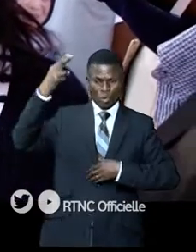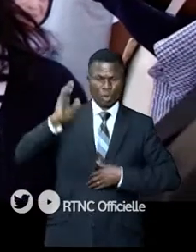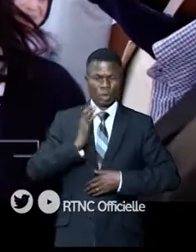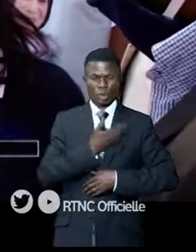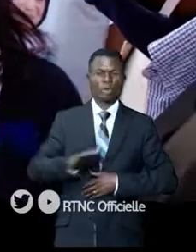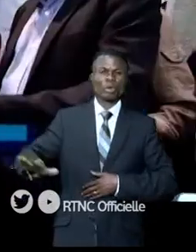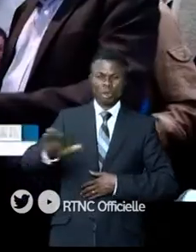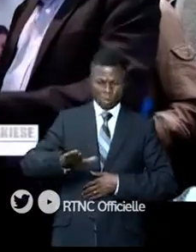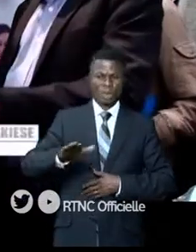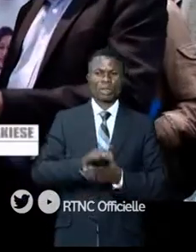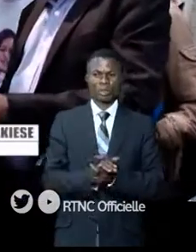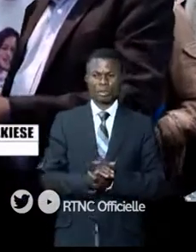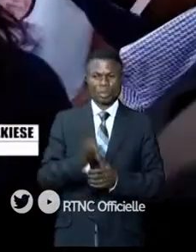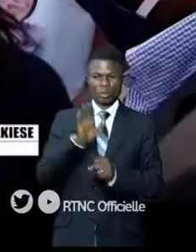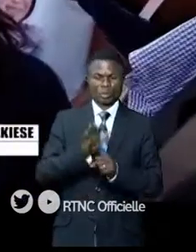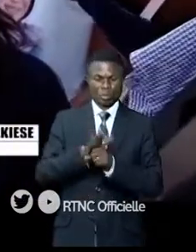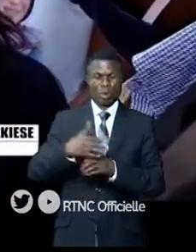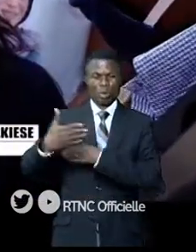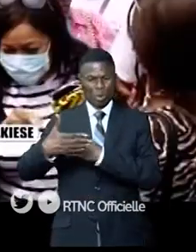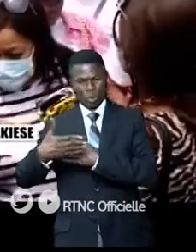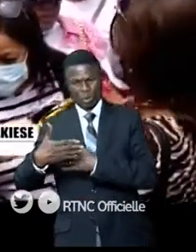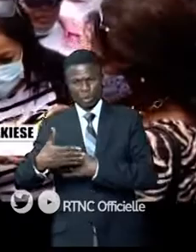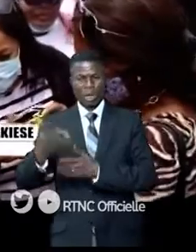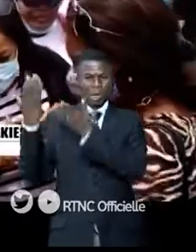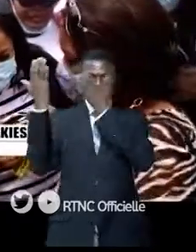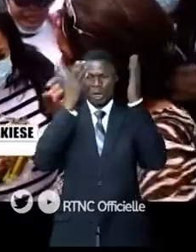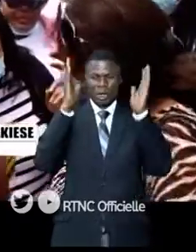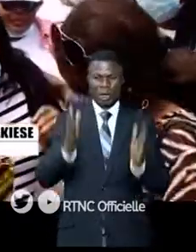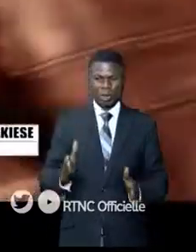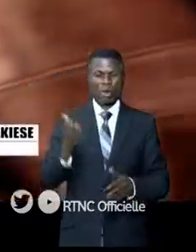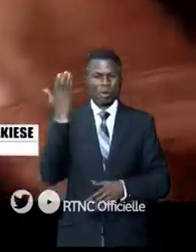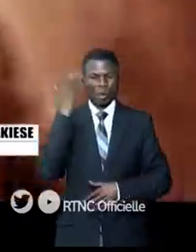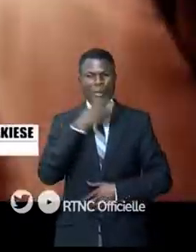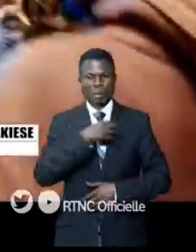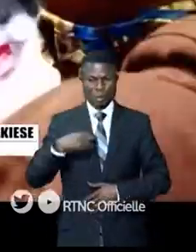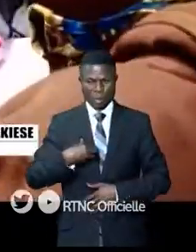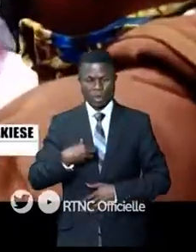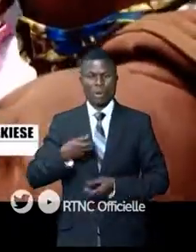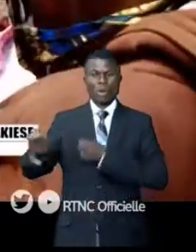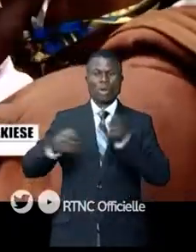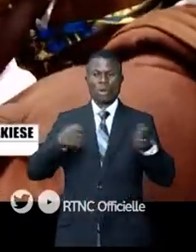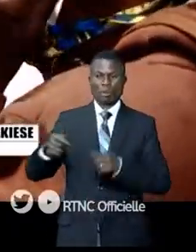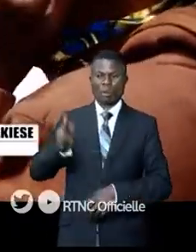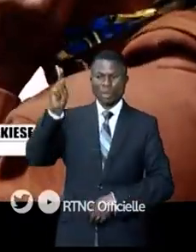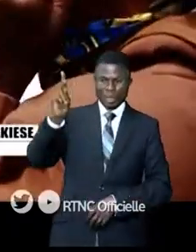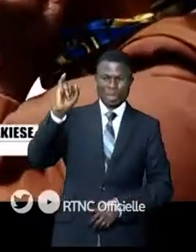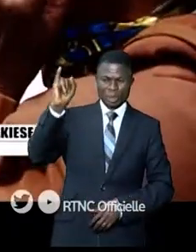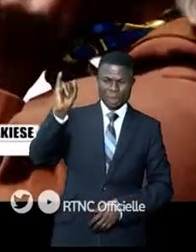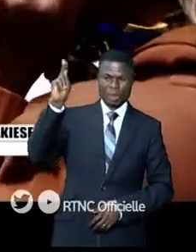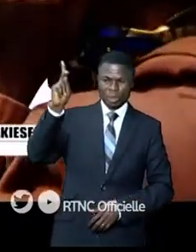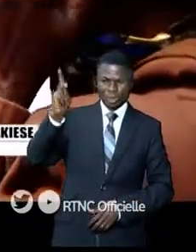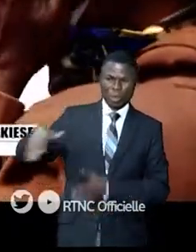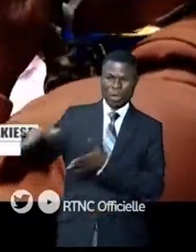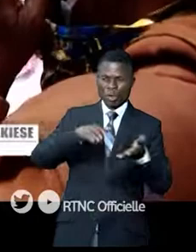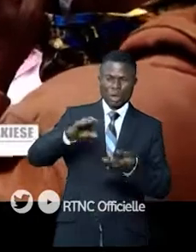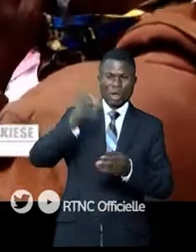de cette crise. Pour plus de proximité, les commerçantes et commerçants du célèbre marché des Kikonka, le long de la nationale